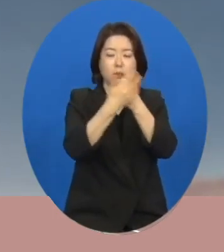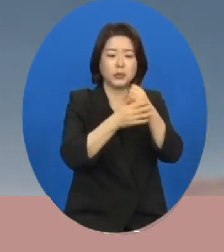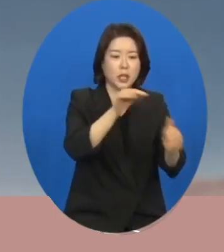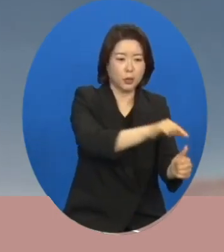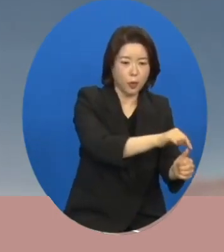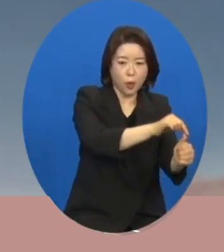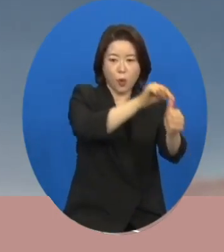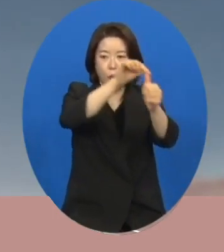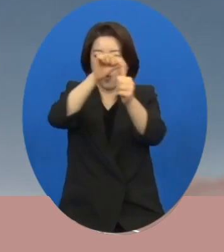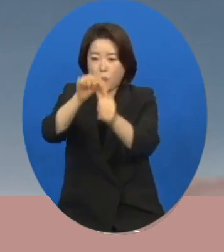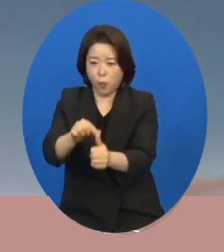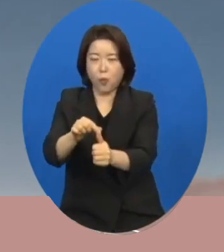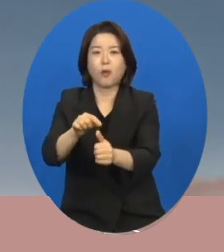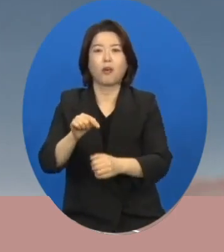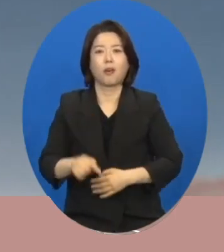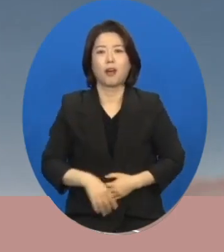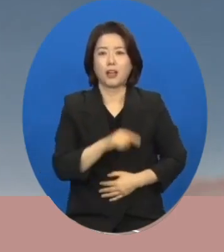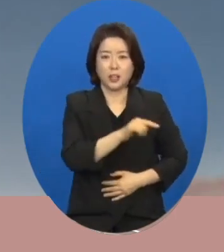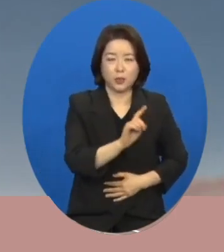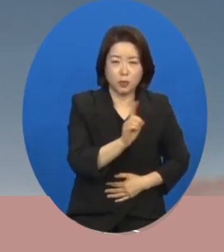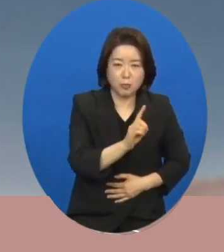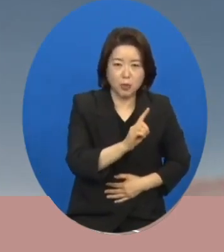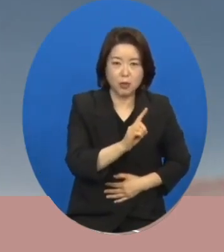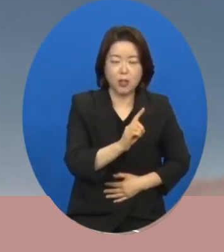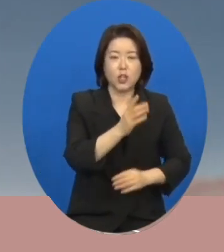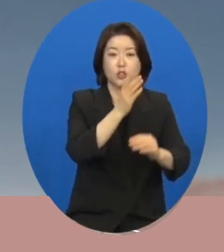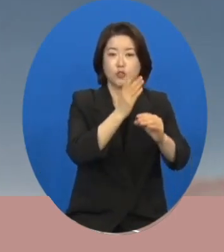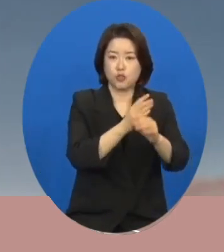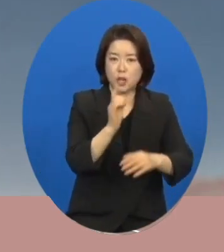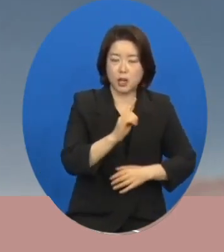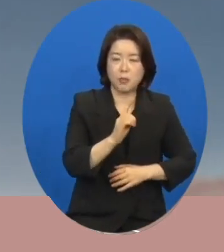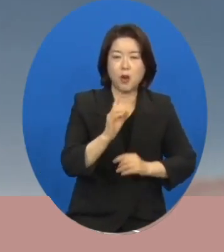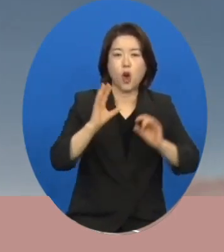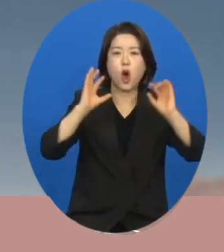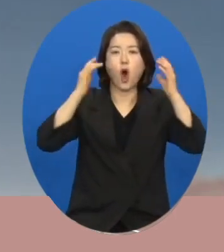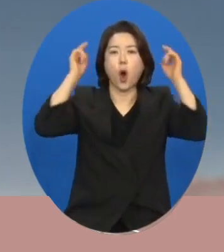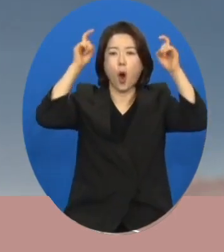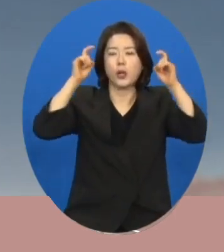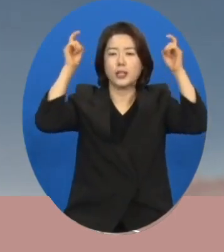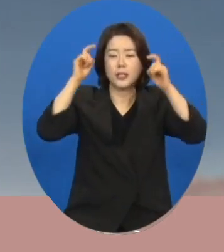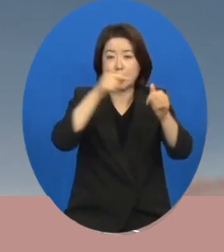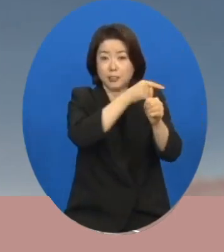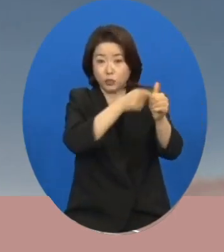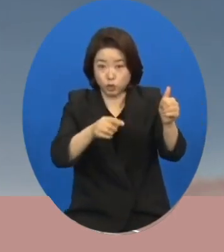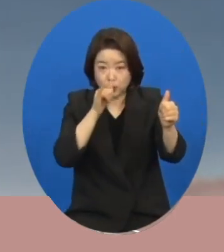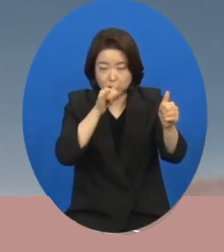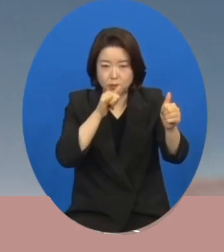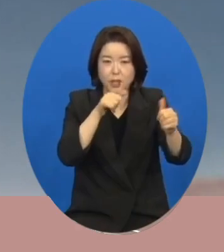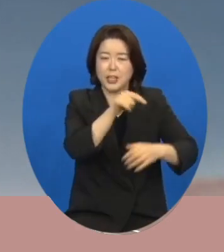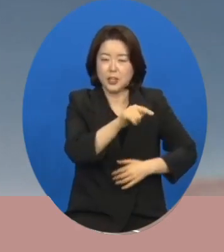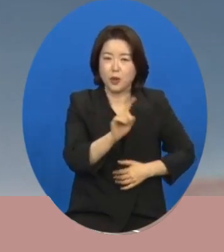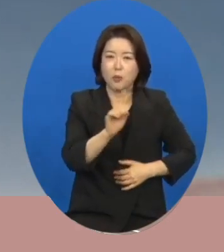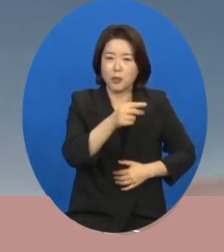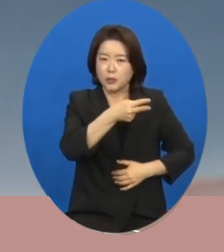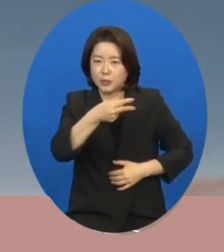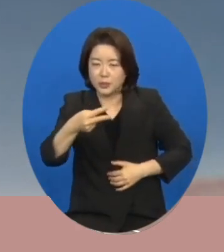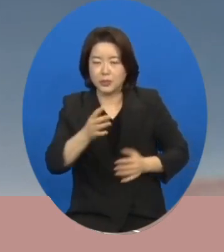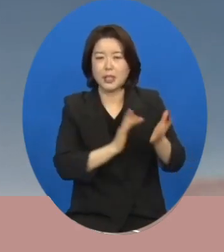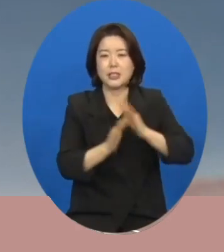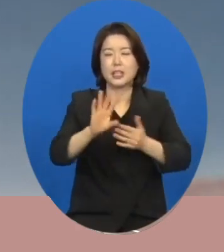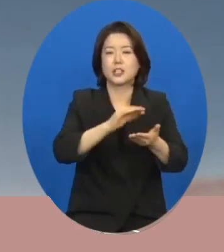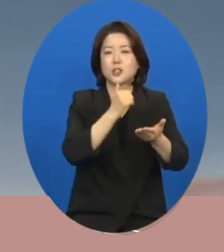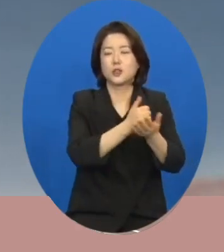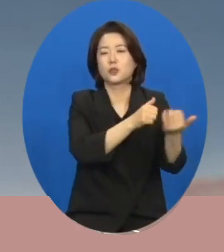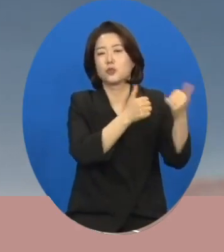그때에 핵심이 뭐가 있냐면 어린 양이 있습니다 즉 예수 그리스도의 죽으심이지요 그럼 말미암아 그들이